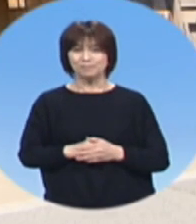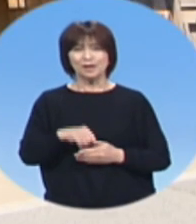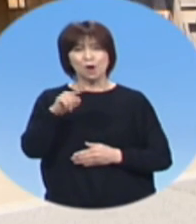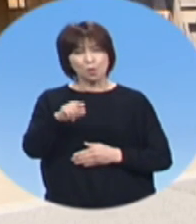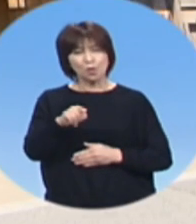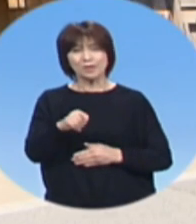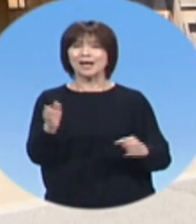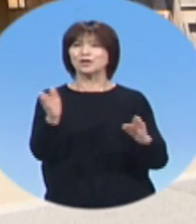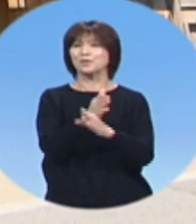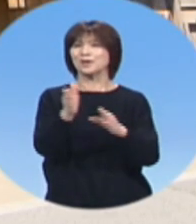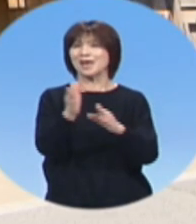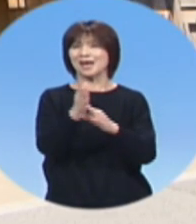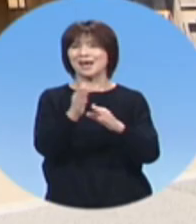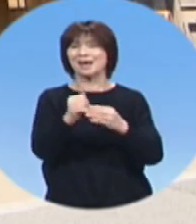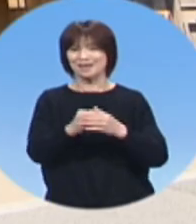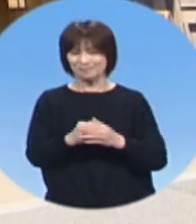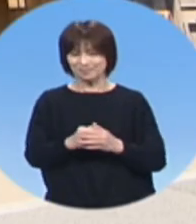ここでちょっと一休みです。